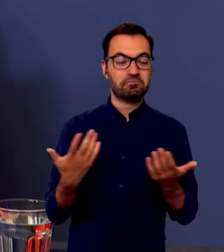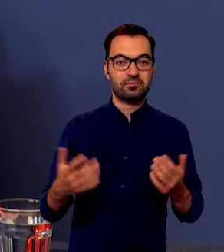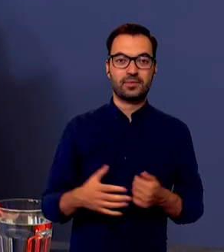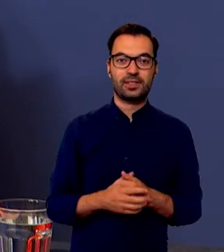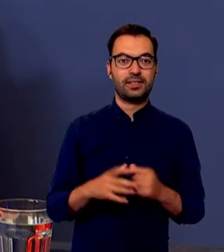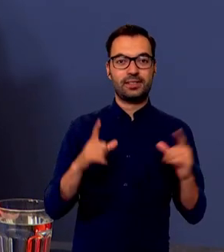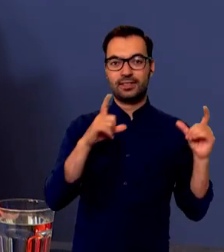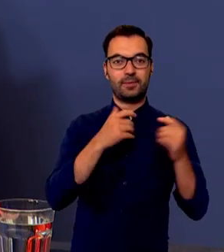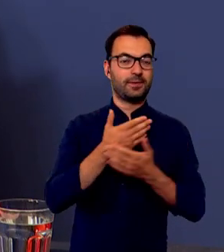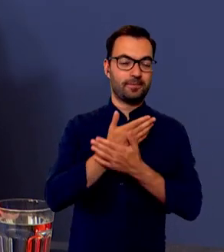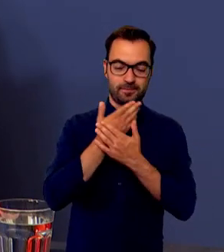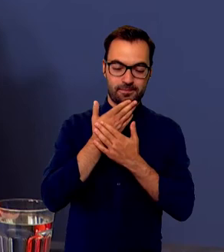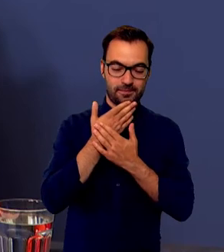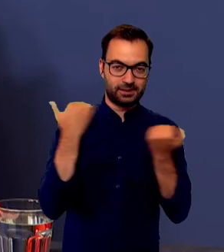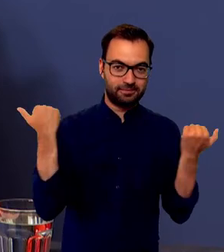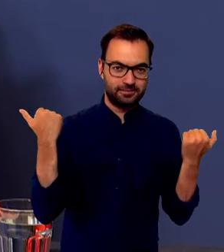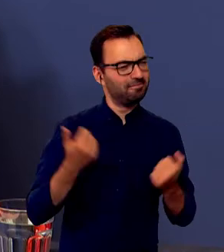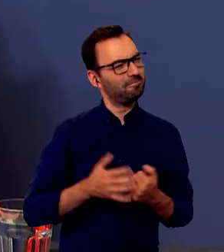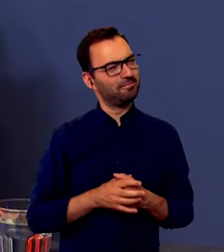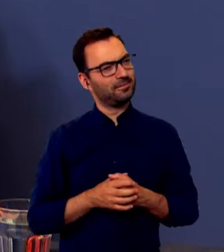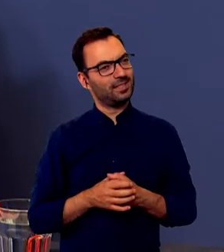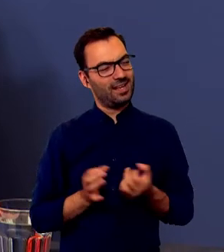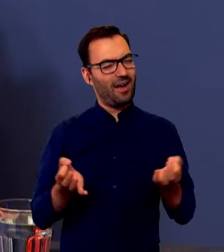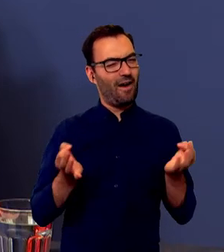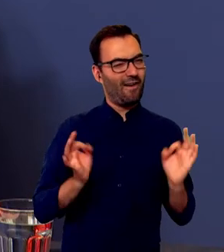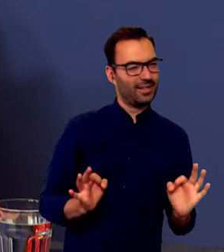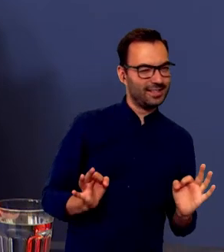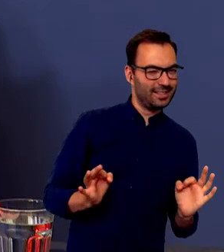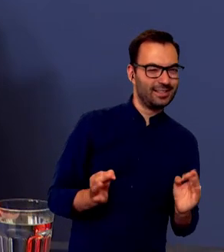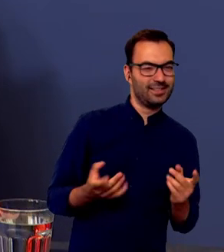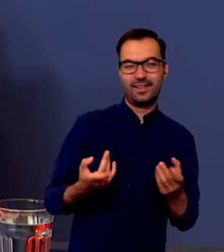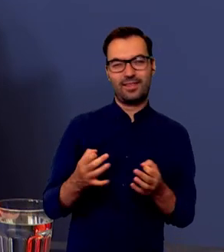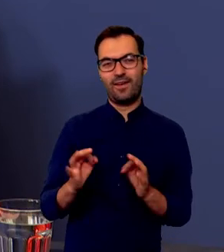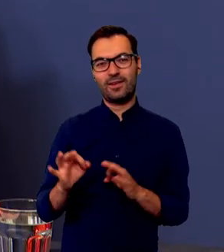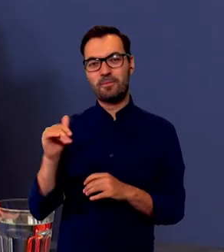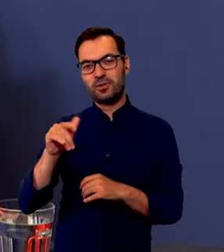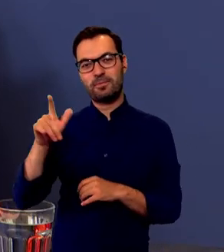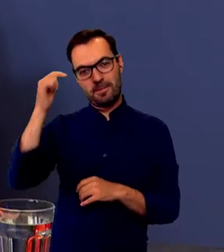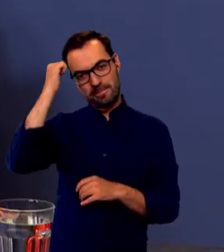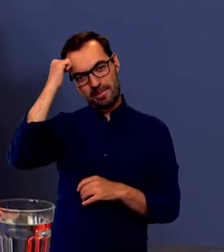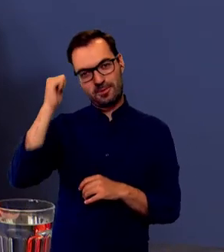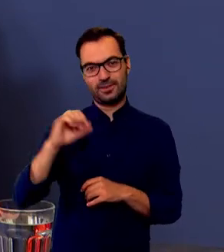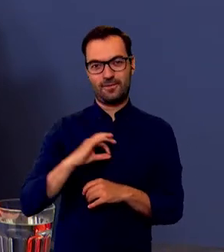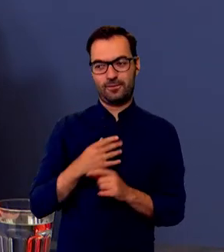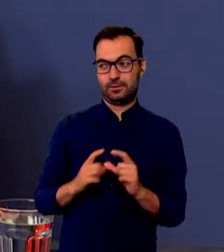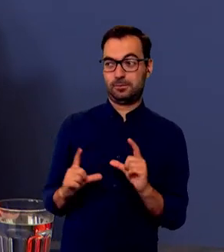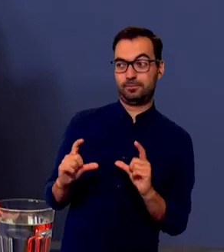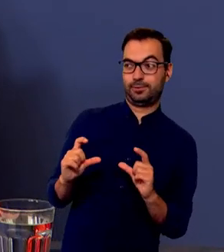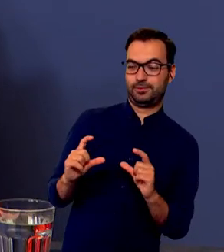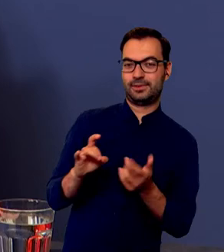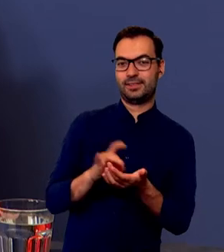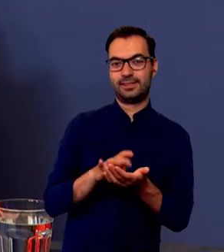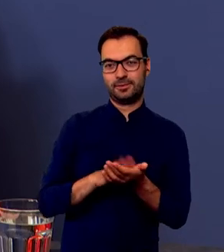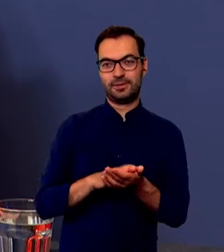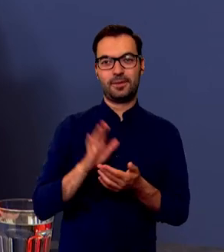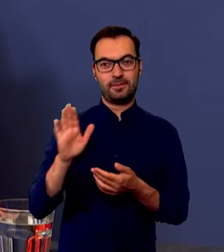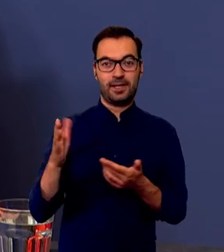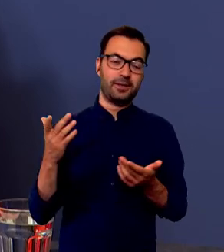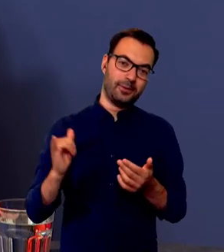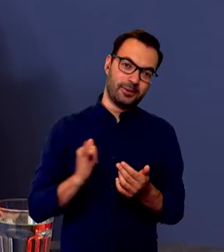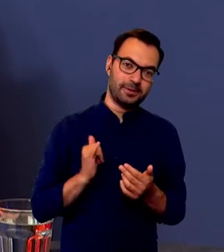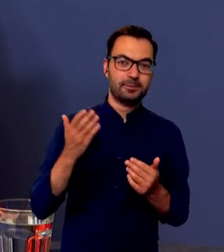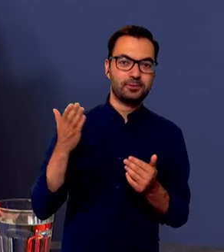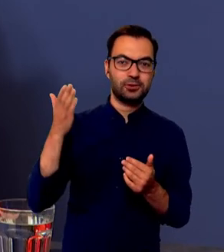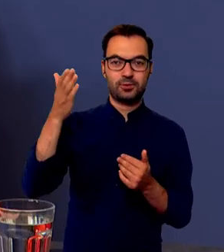Ewa, takich zdjęć nie ma. Pytanie, czy jest to wersja oficjalna, czy gdzieś tam na pamiątkę ma w swoich zbiorach zapisane na